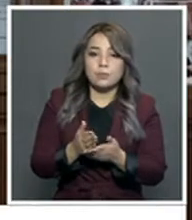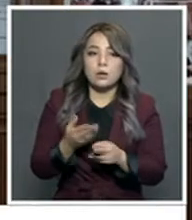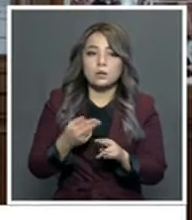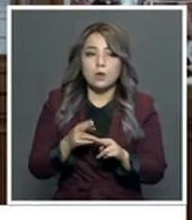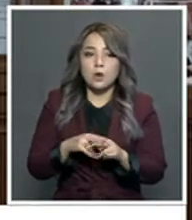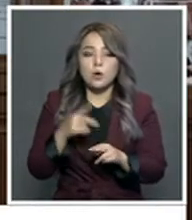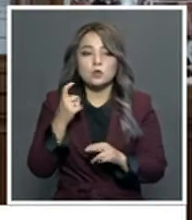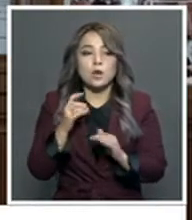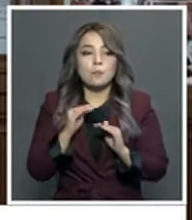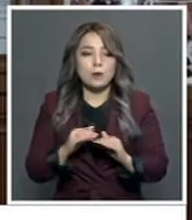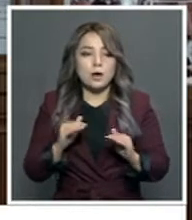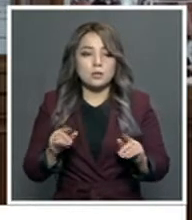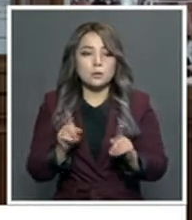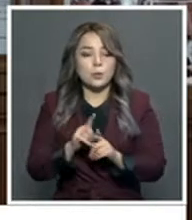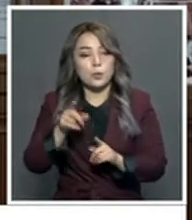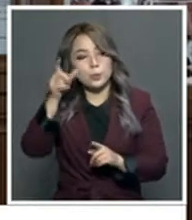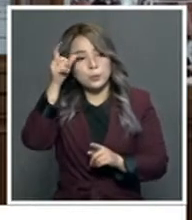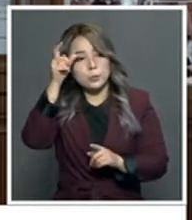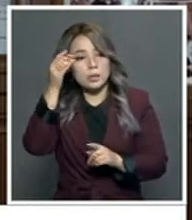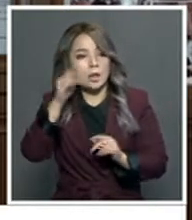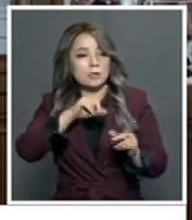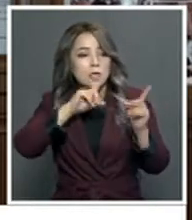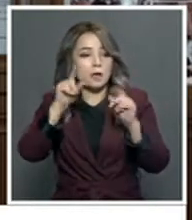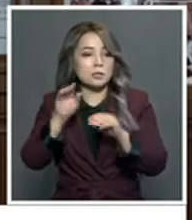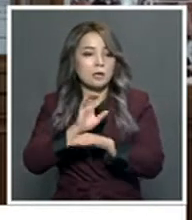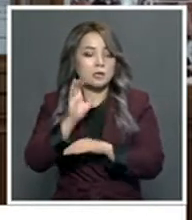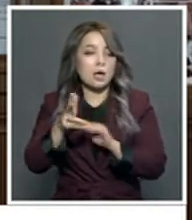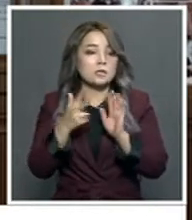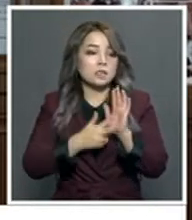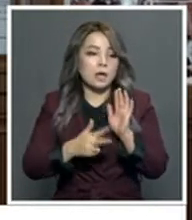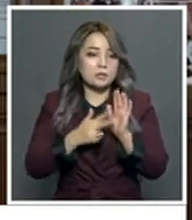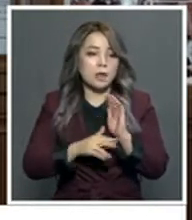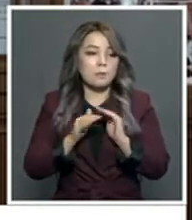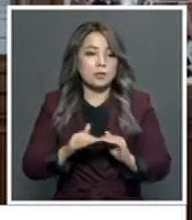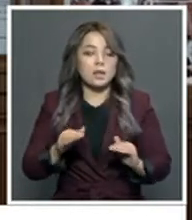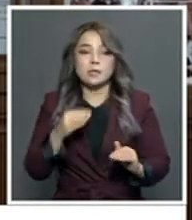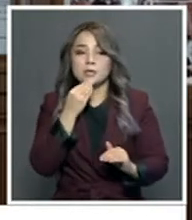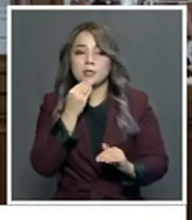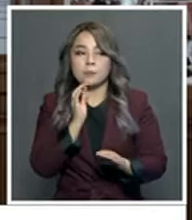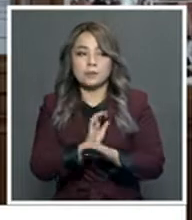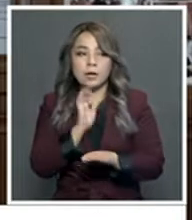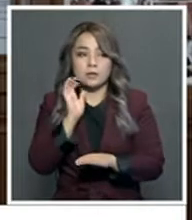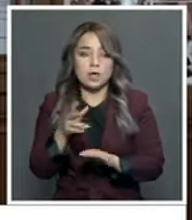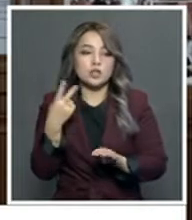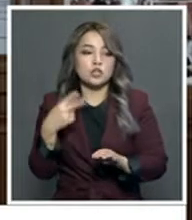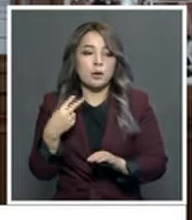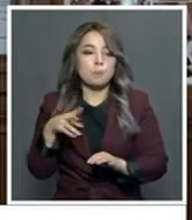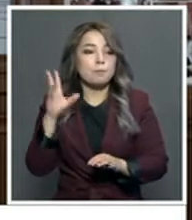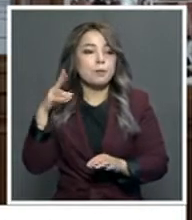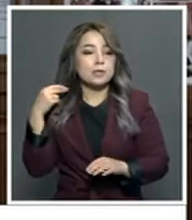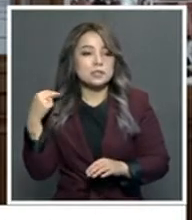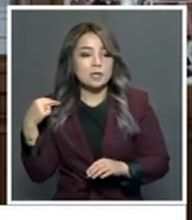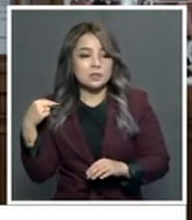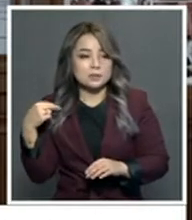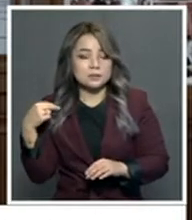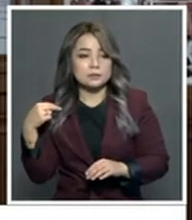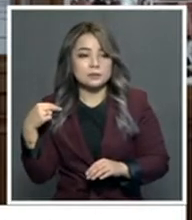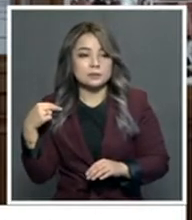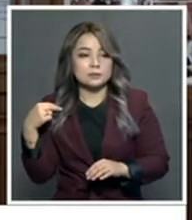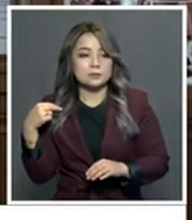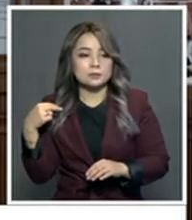100 баланы Түркияға жібердім, 80 баланы Египетке жібердім, 20 баланы Пакистанға,